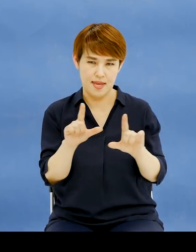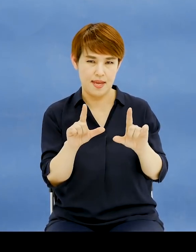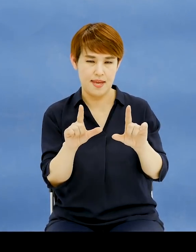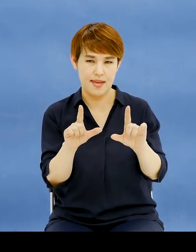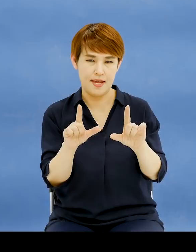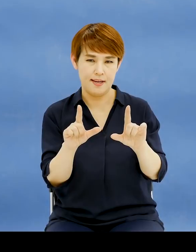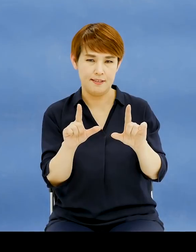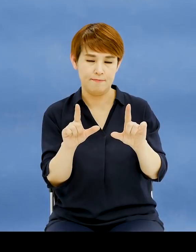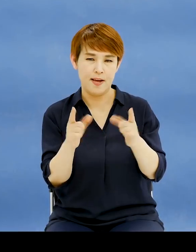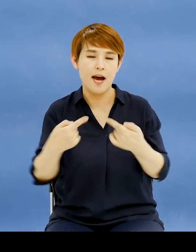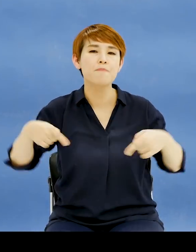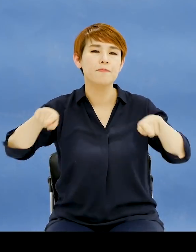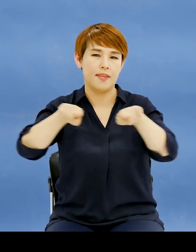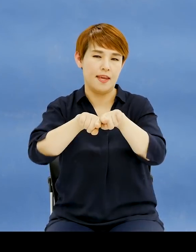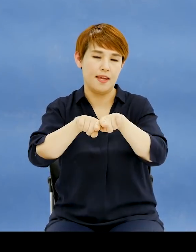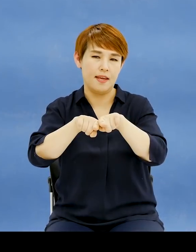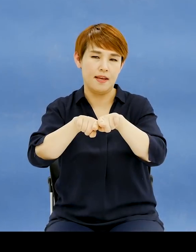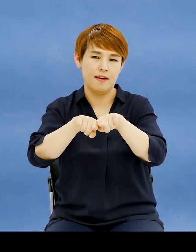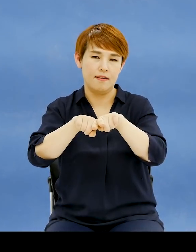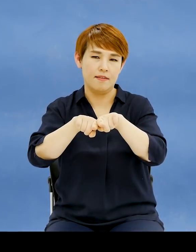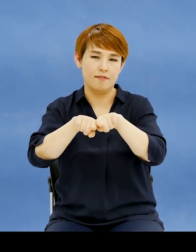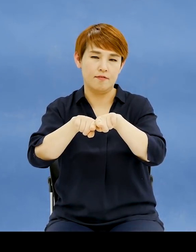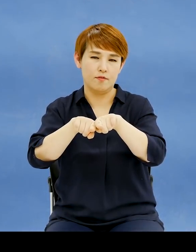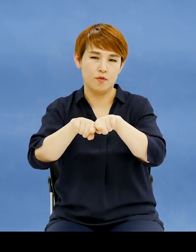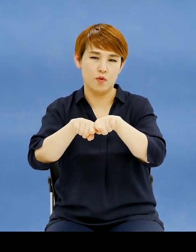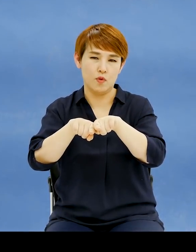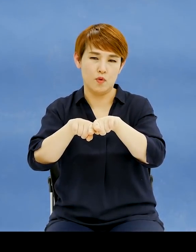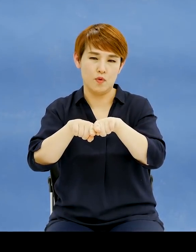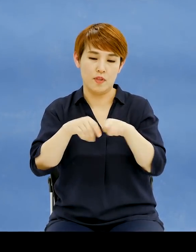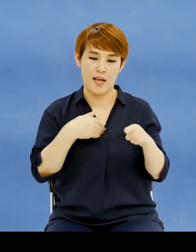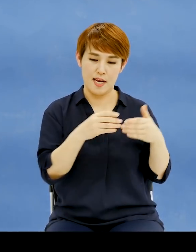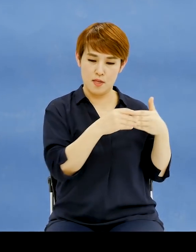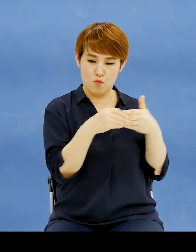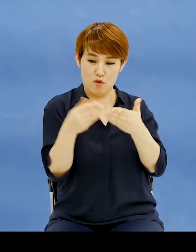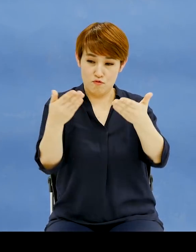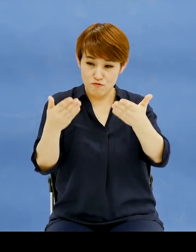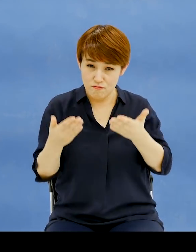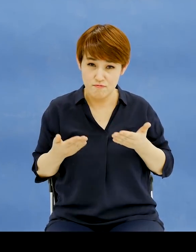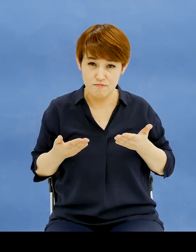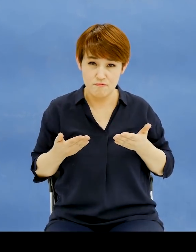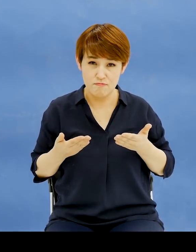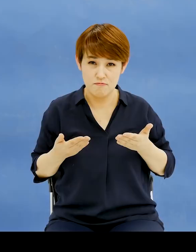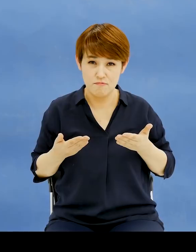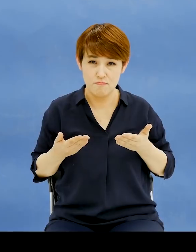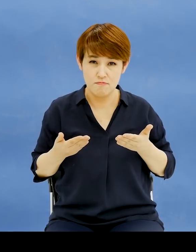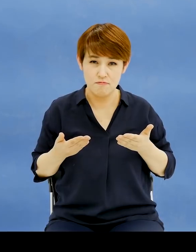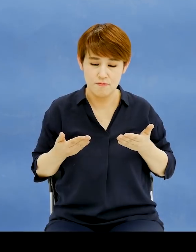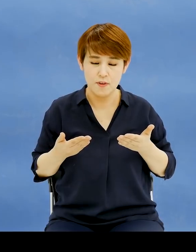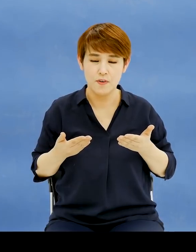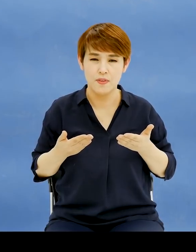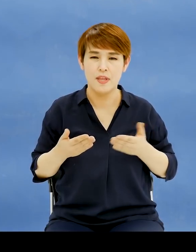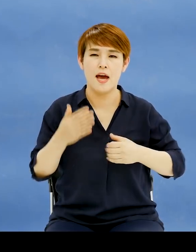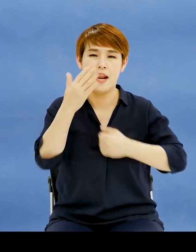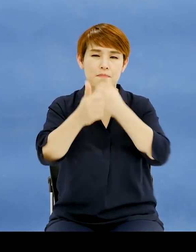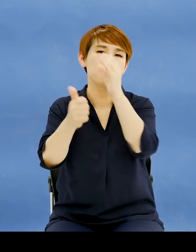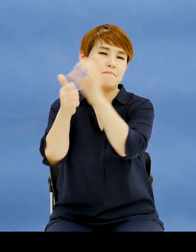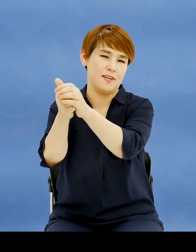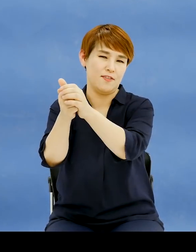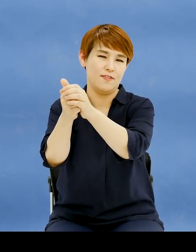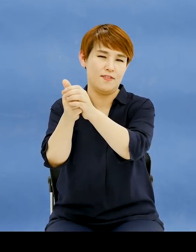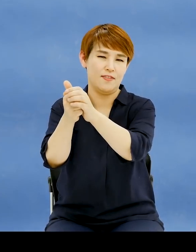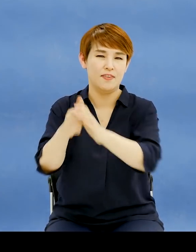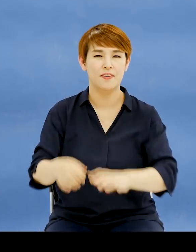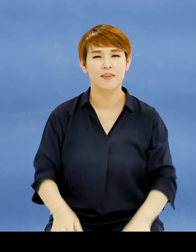제 삶에 이렇게 하나님이 개입하시고 통치하시고 인도하시는 걸 이렇게 좀 더 제가 제